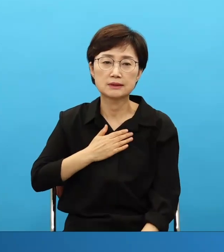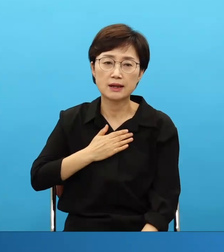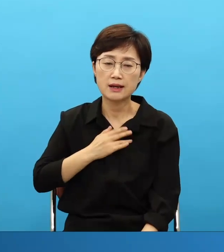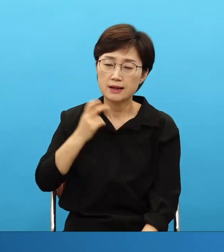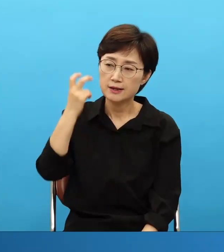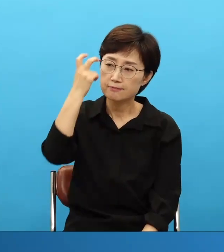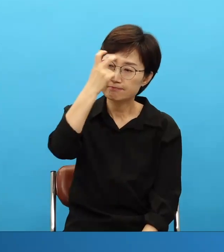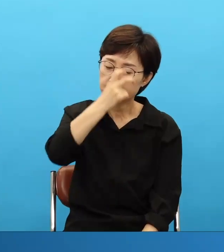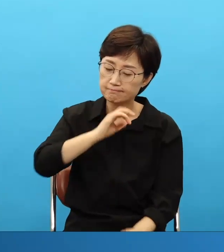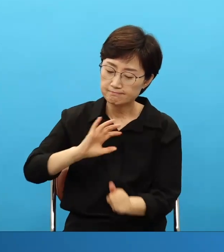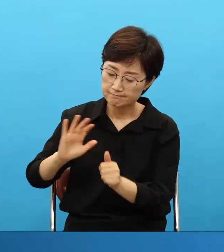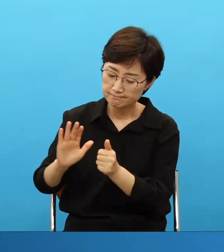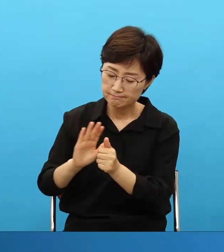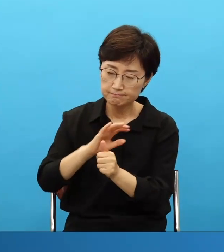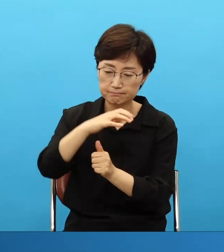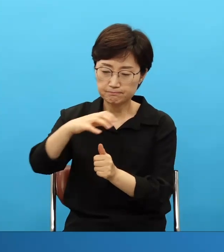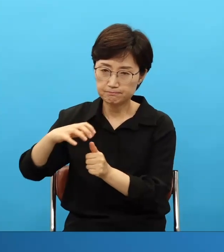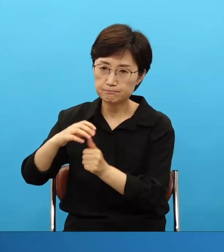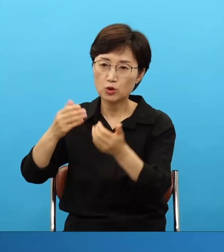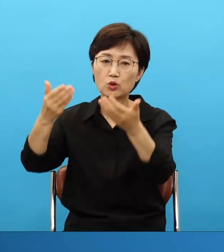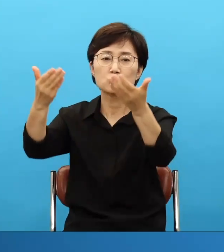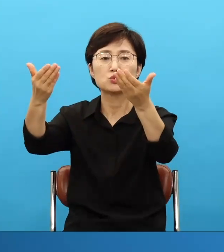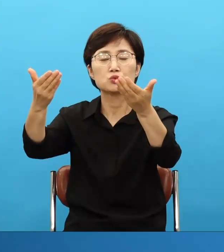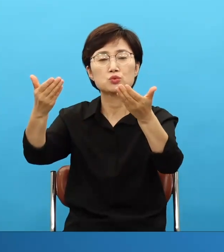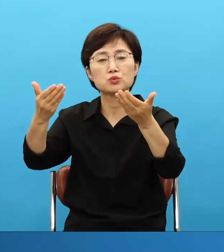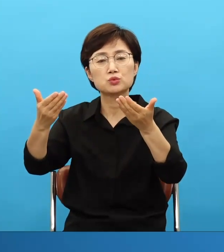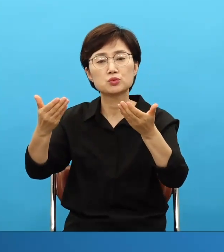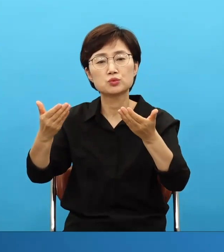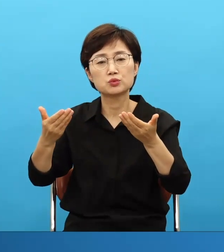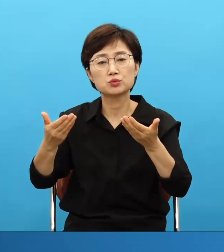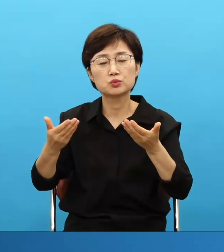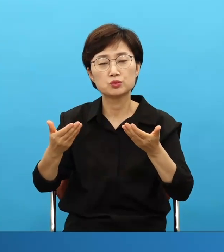운때 말켜